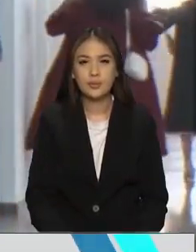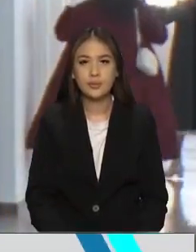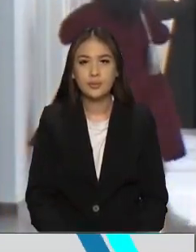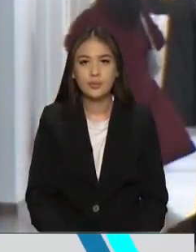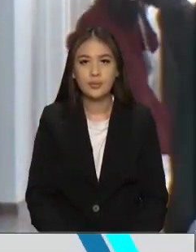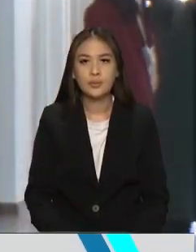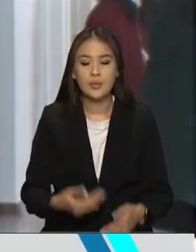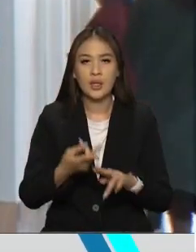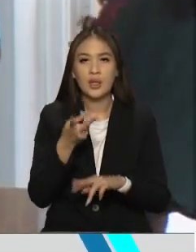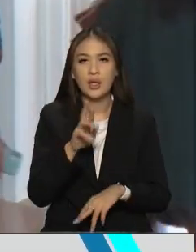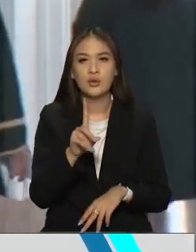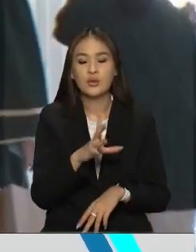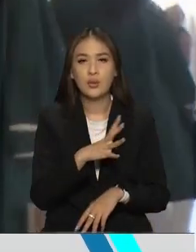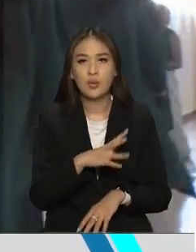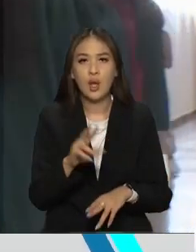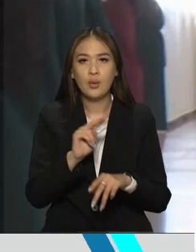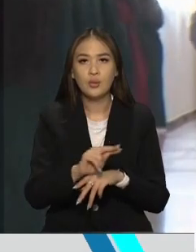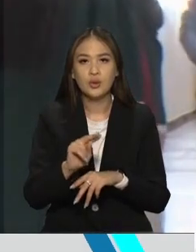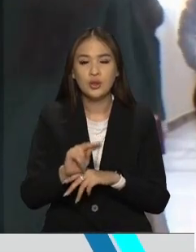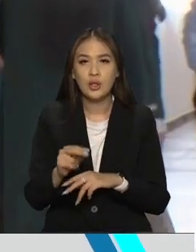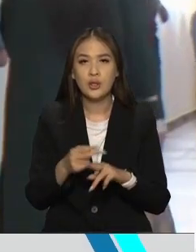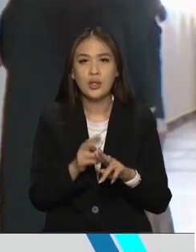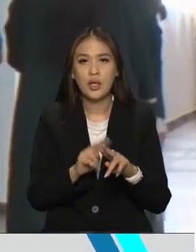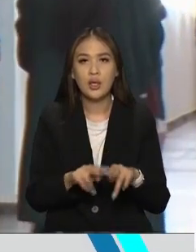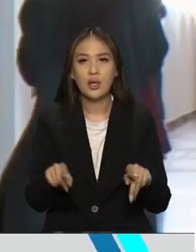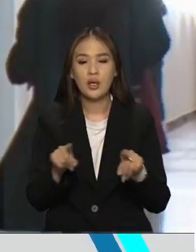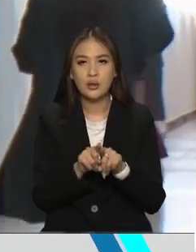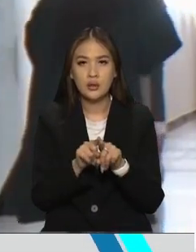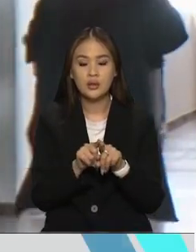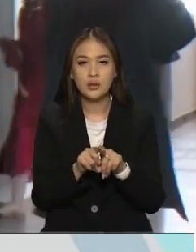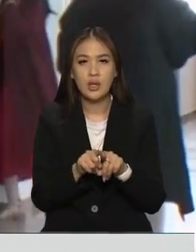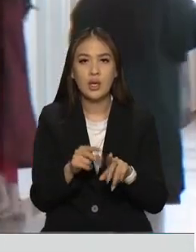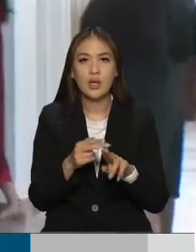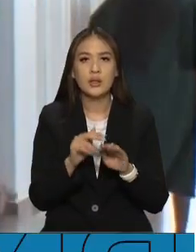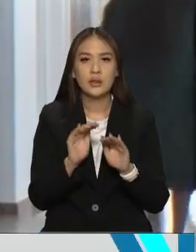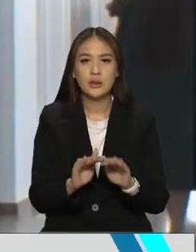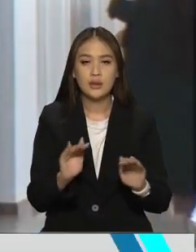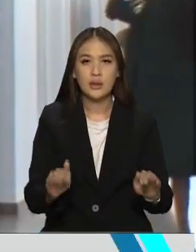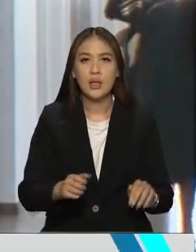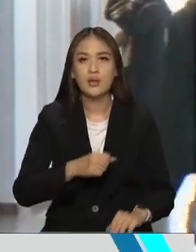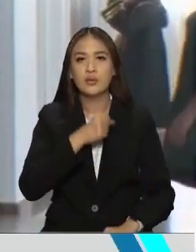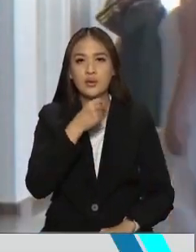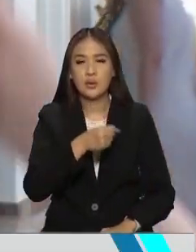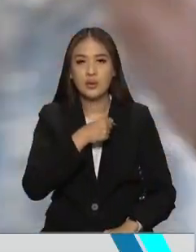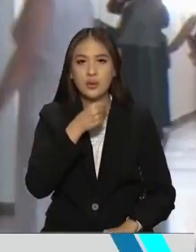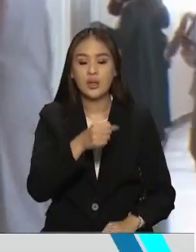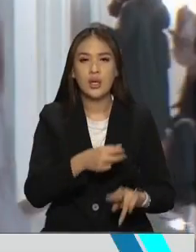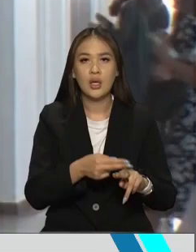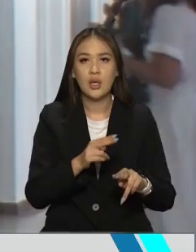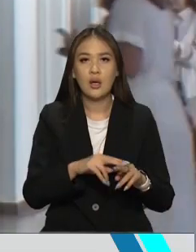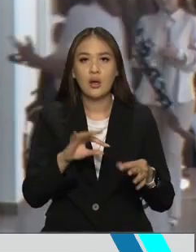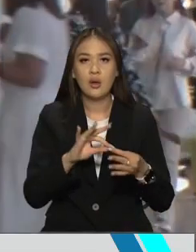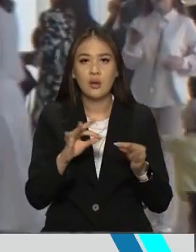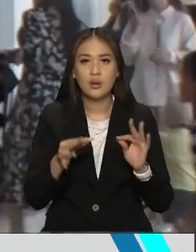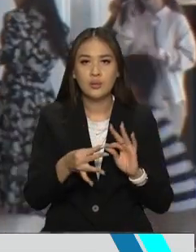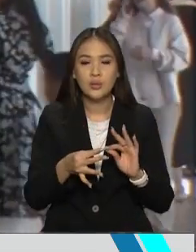для того чтобы обучать такие же как я и детей и взрослых паралимпийцев